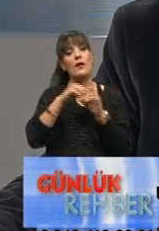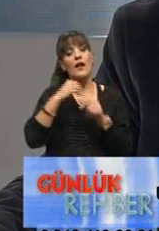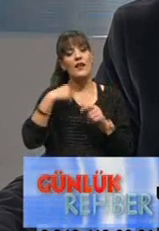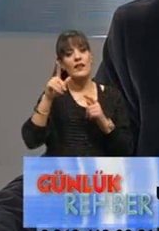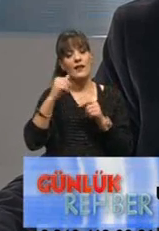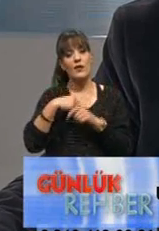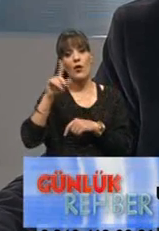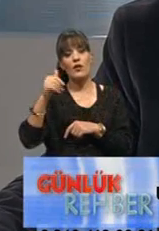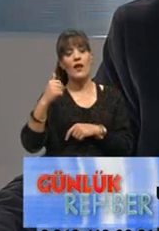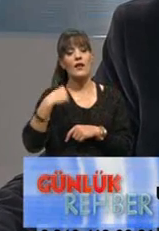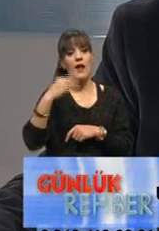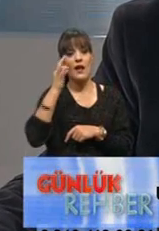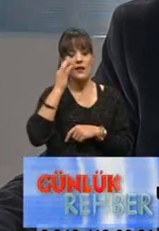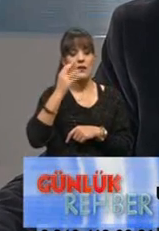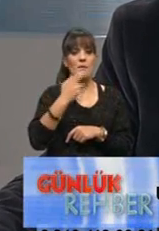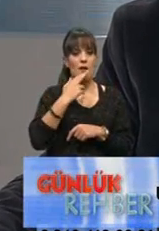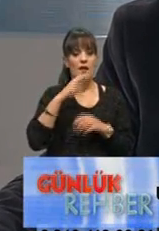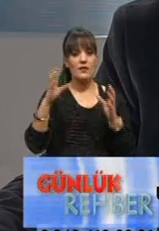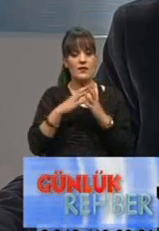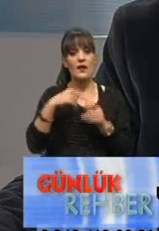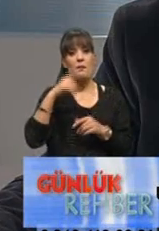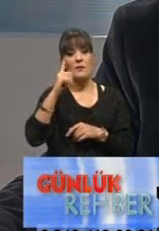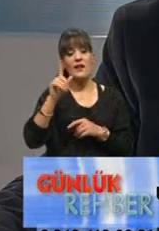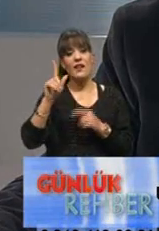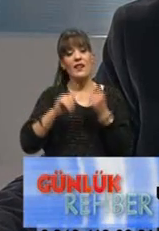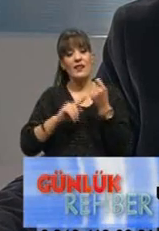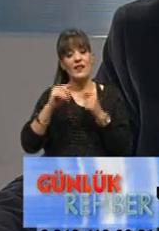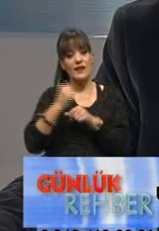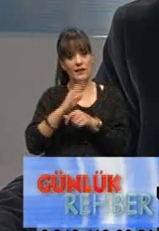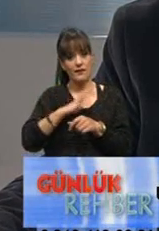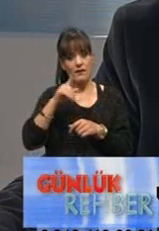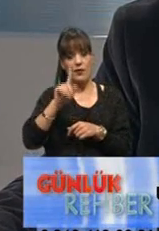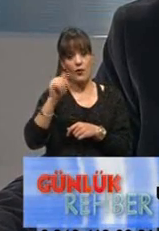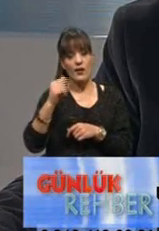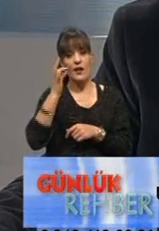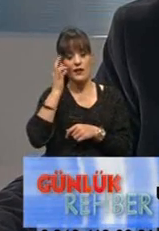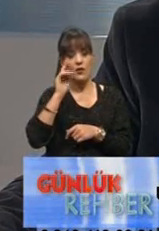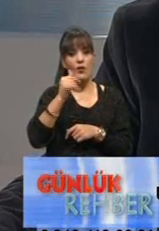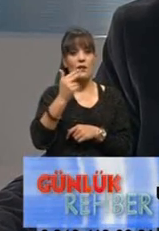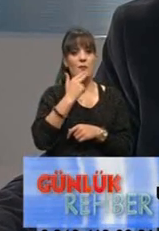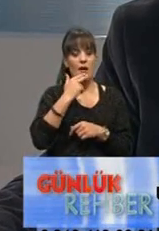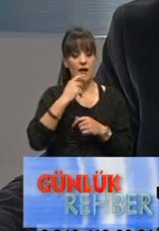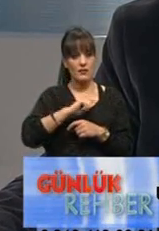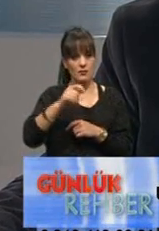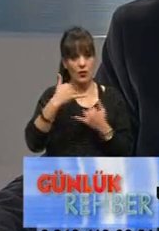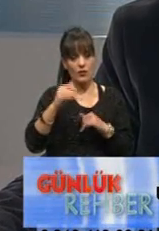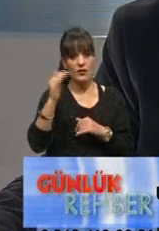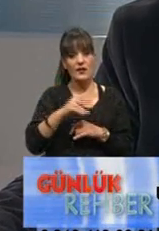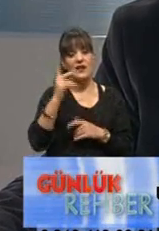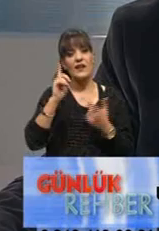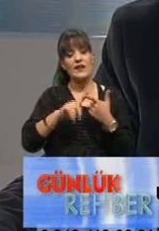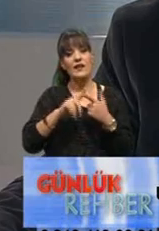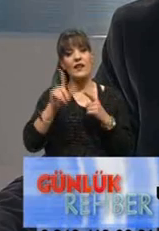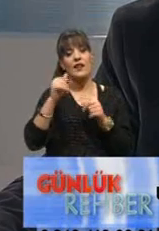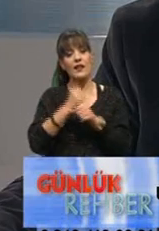bayan takımı katıldığı. Birinci ligimiz var. 16 erkek 16 bayan kulüplerin katıldığı. Hı hı. Yine ikinci ligimiz